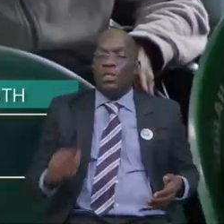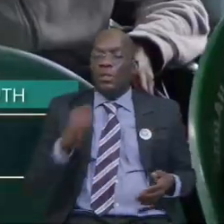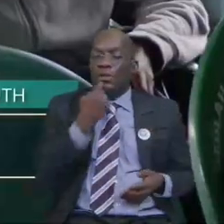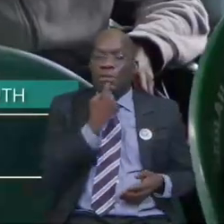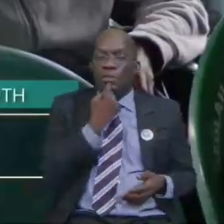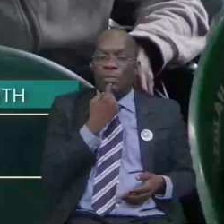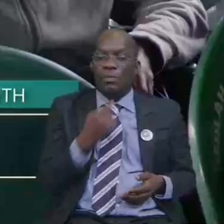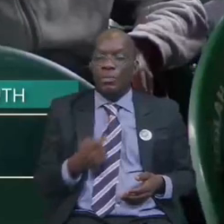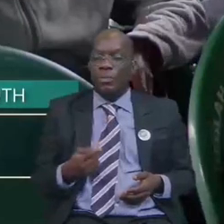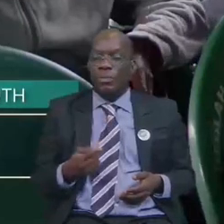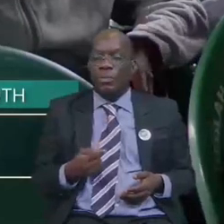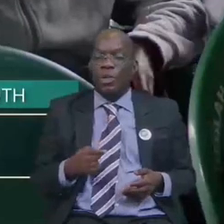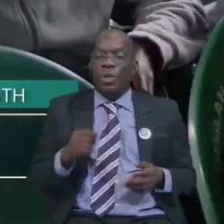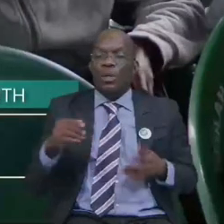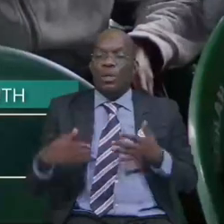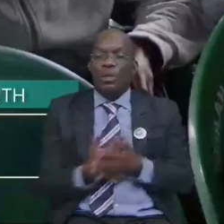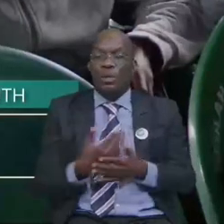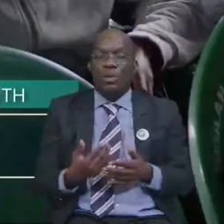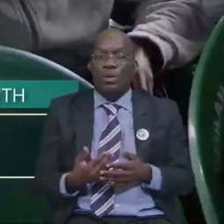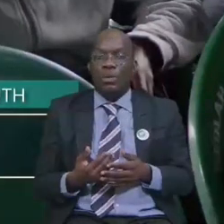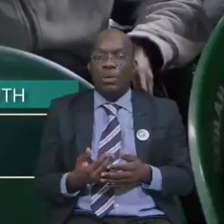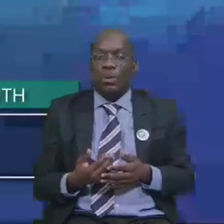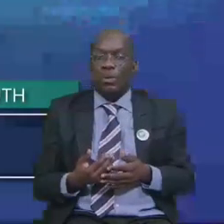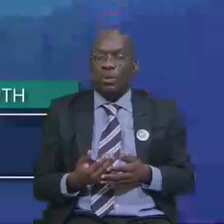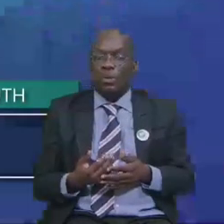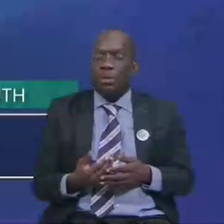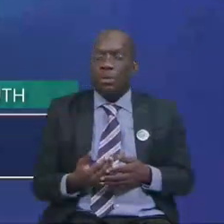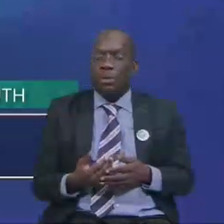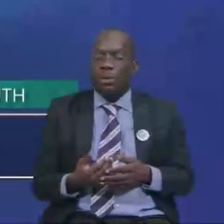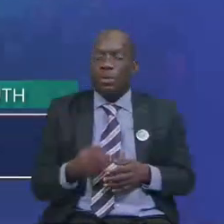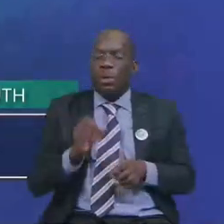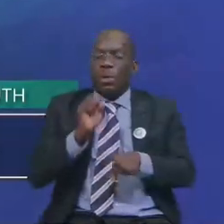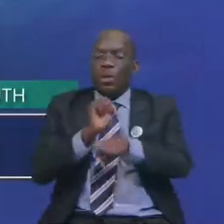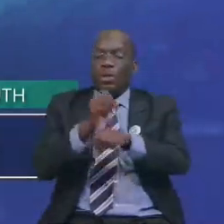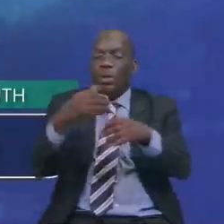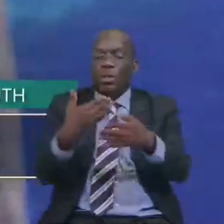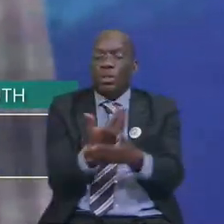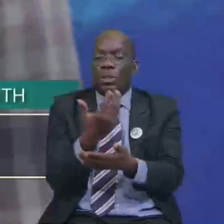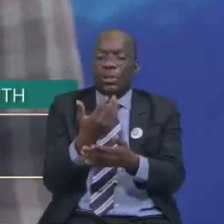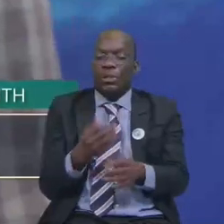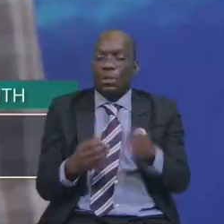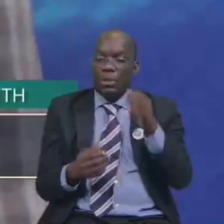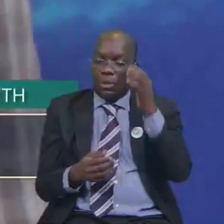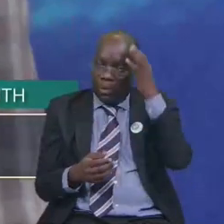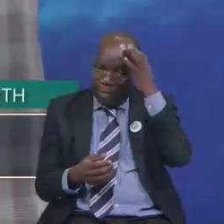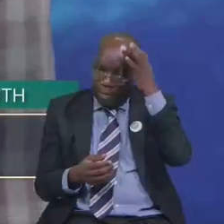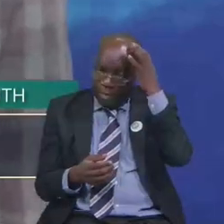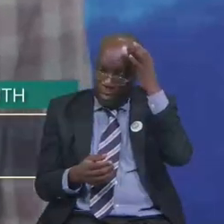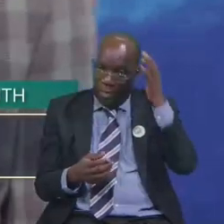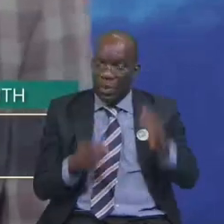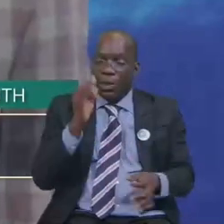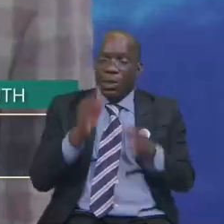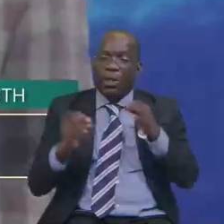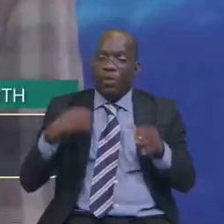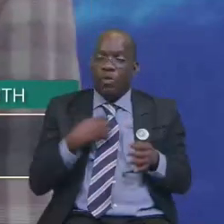il y a des bâtiments dans les villes les éléphants blancs pourquoi parce que les constructeurs n'étaient pas dirigeants pour